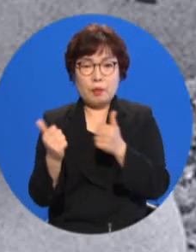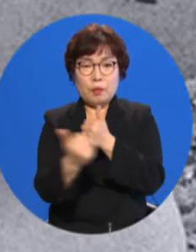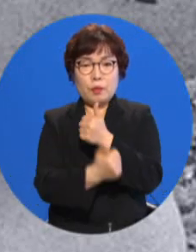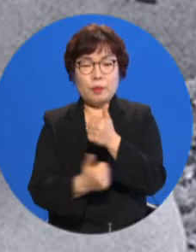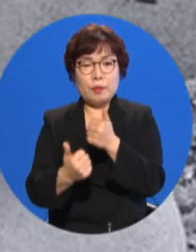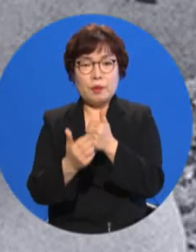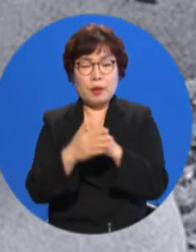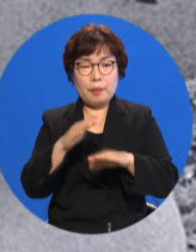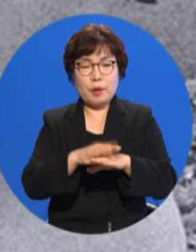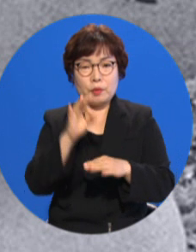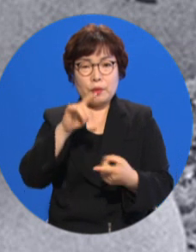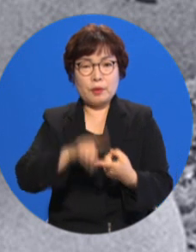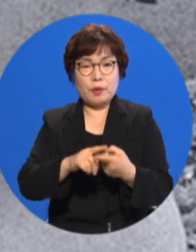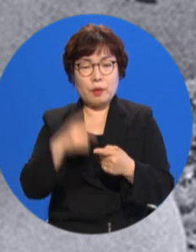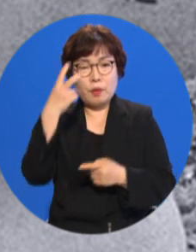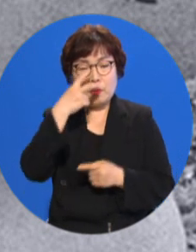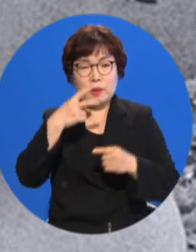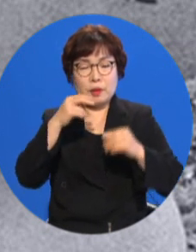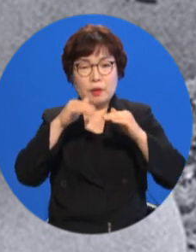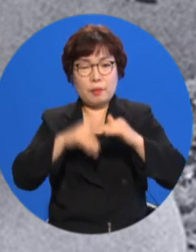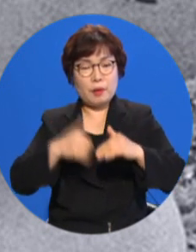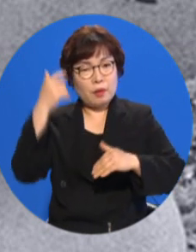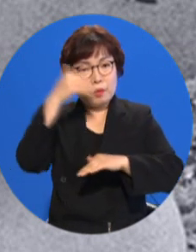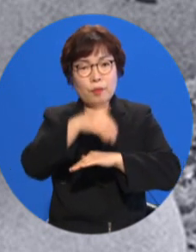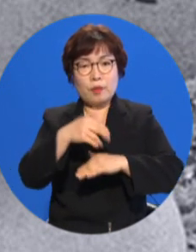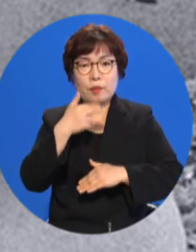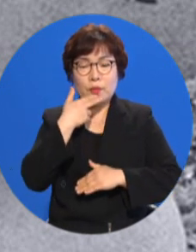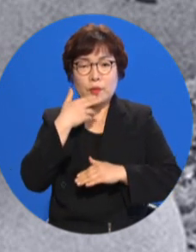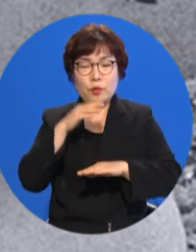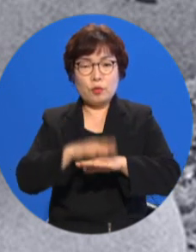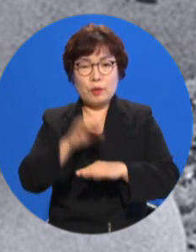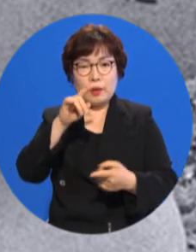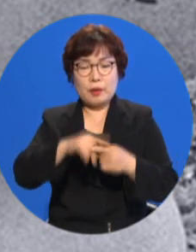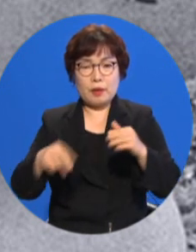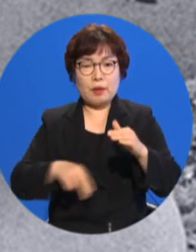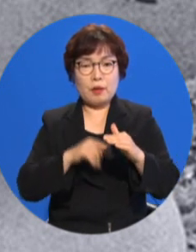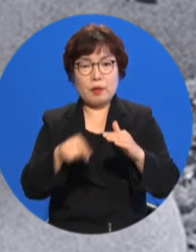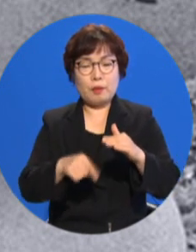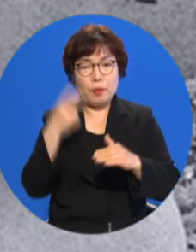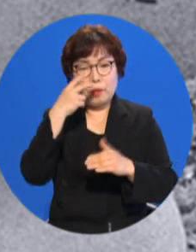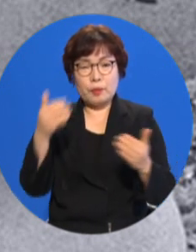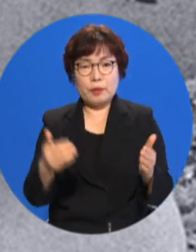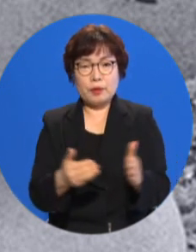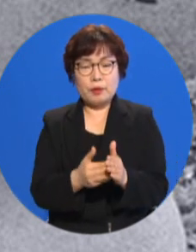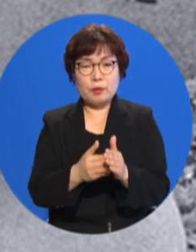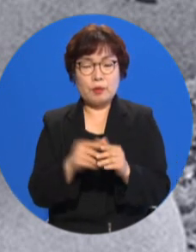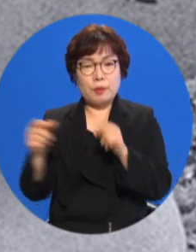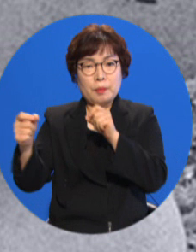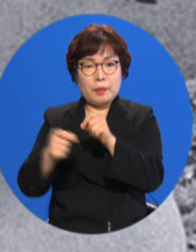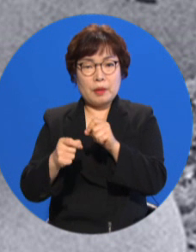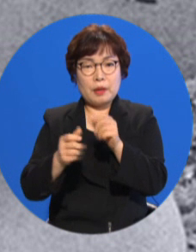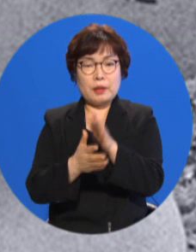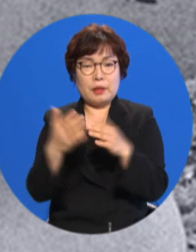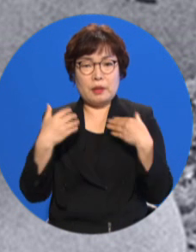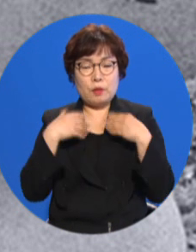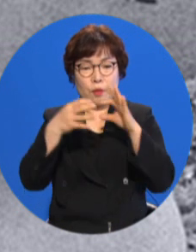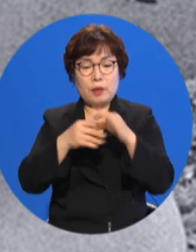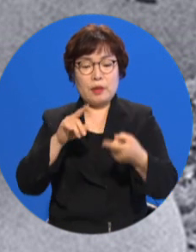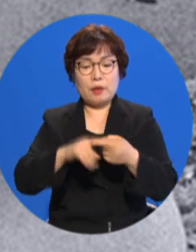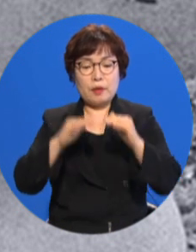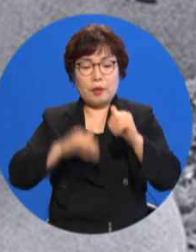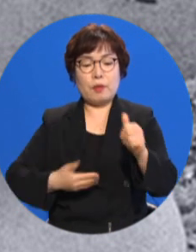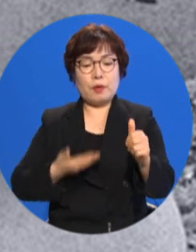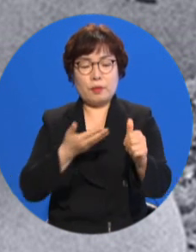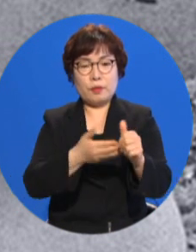사회보장위원회에서는 농민수당을 심의할 계획이 없으며 농민수당에 대한 내부 검토 작업이 끝나 조만간 지자체에 관련 내용을